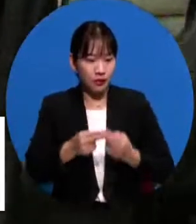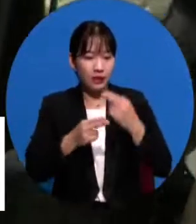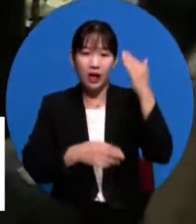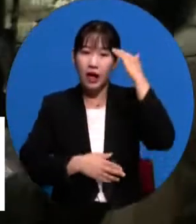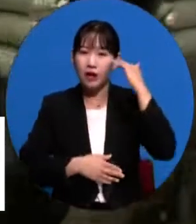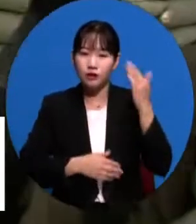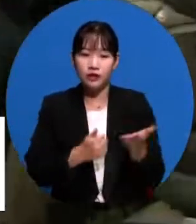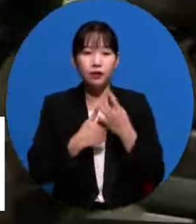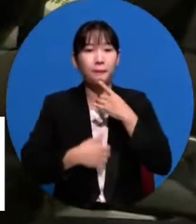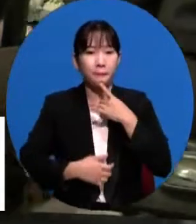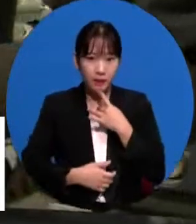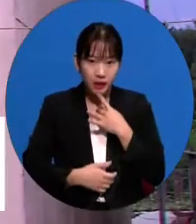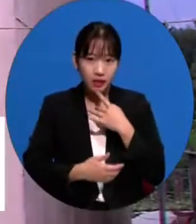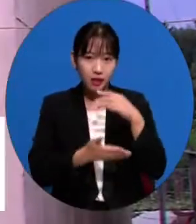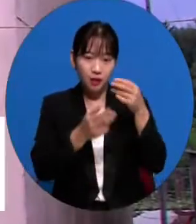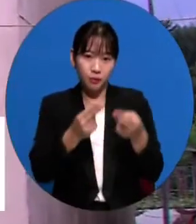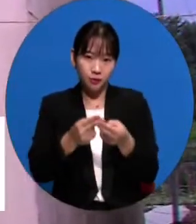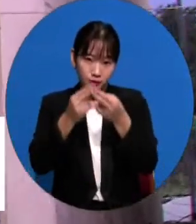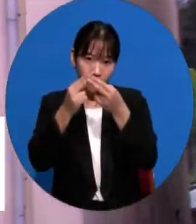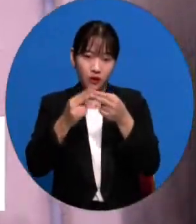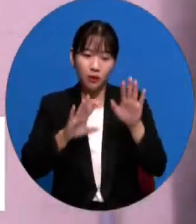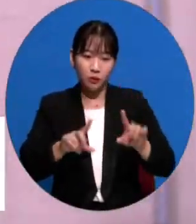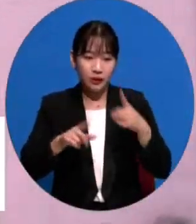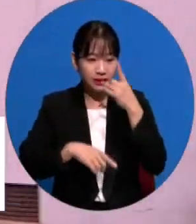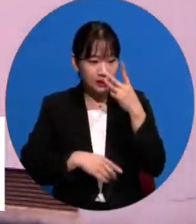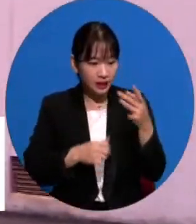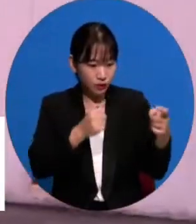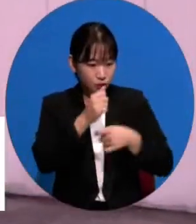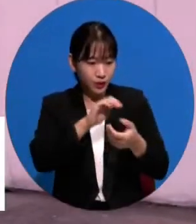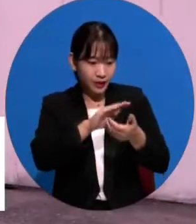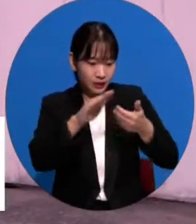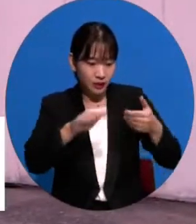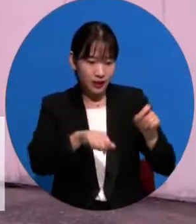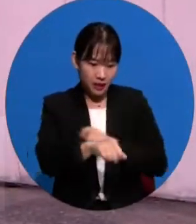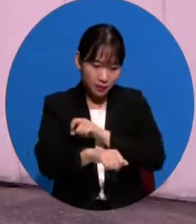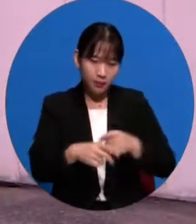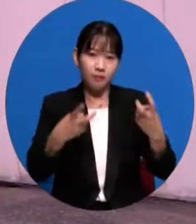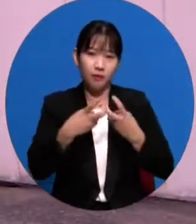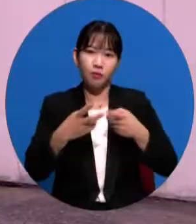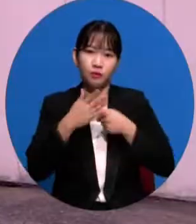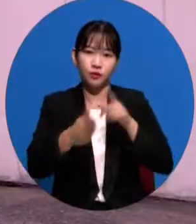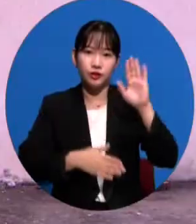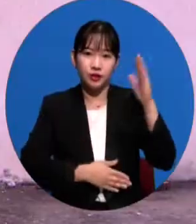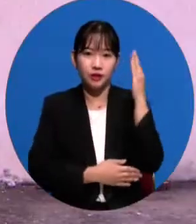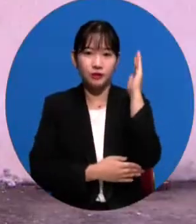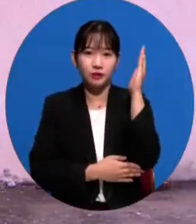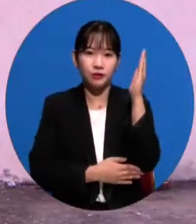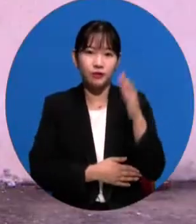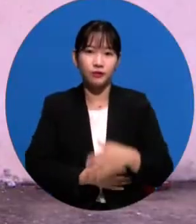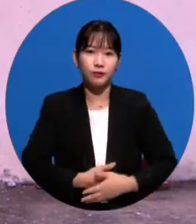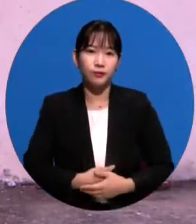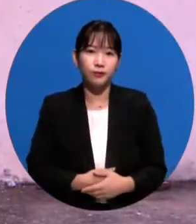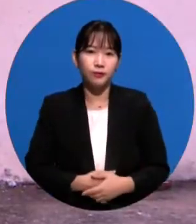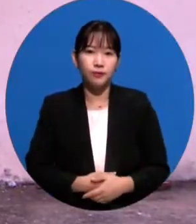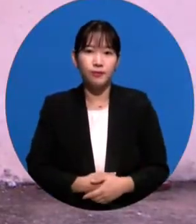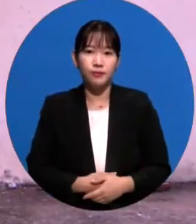만으로 충당하는 등 올해 쌀 수학 철 이전에 특단의 대책을 추진해야 한다 고 주장했습니다